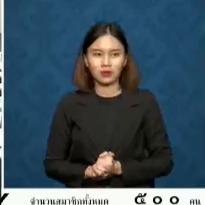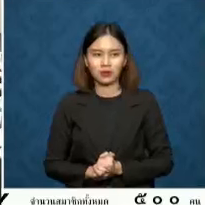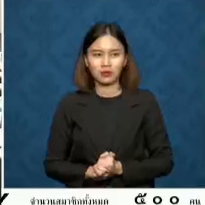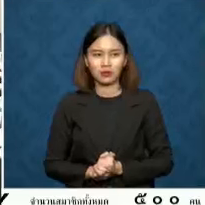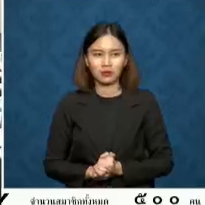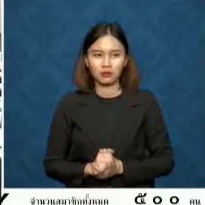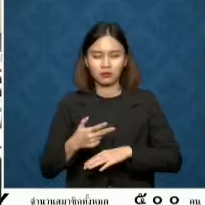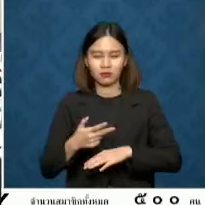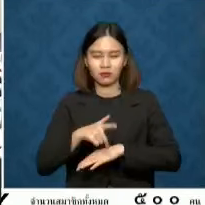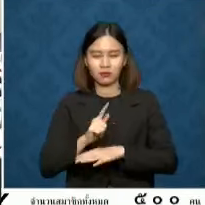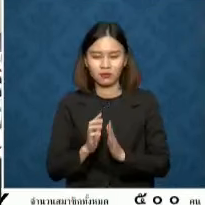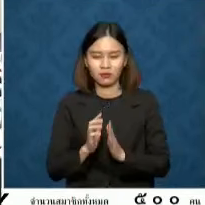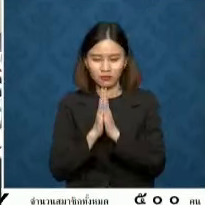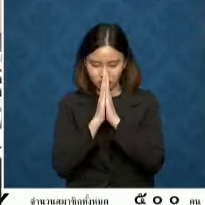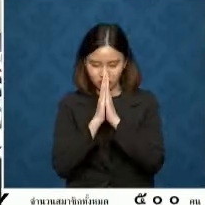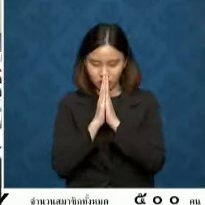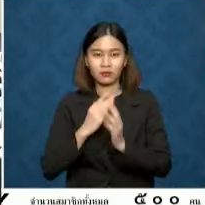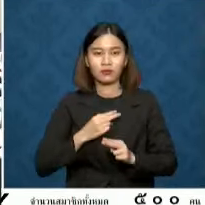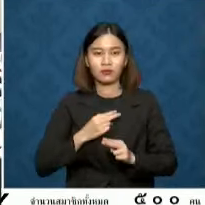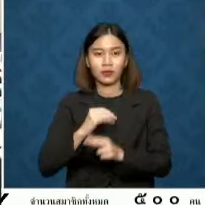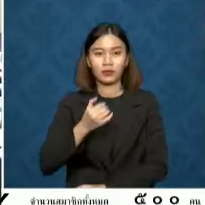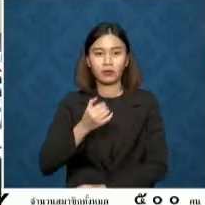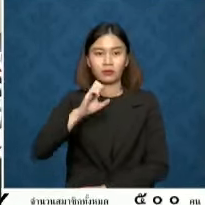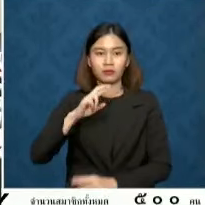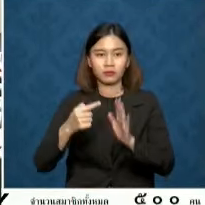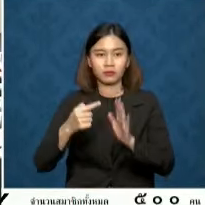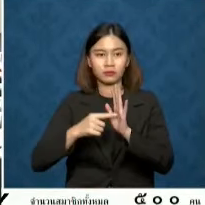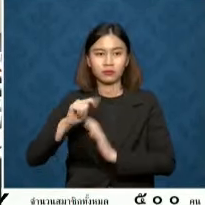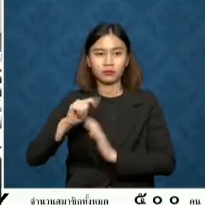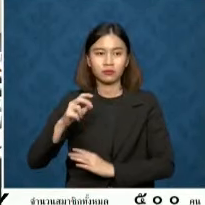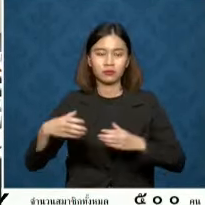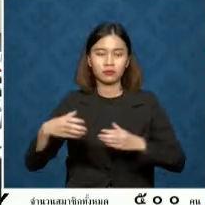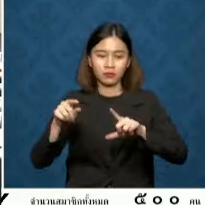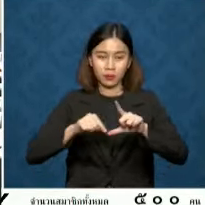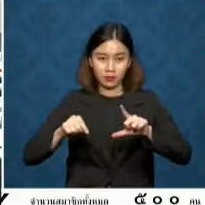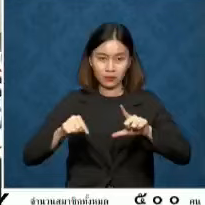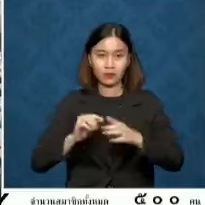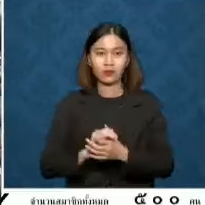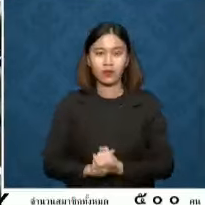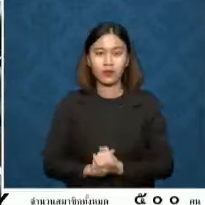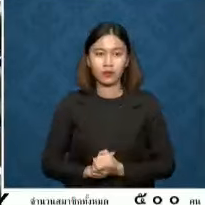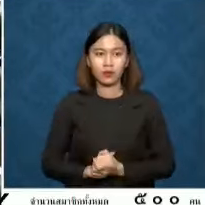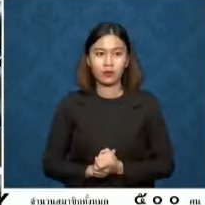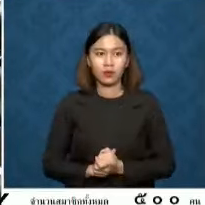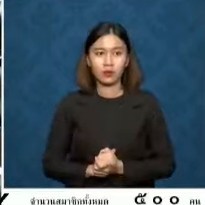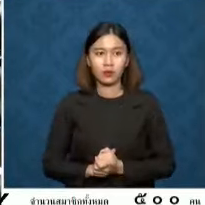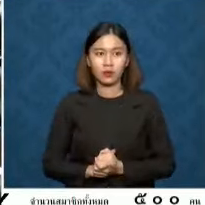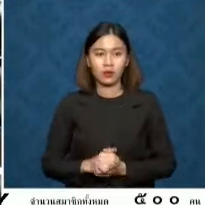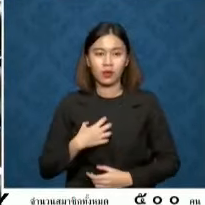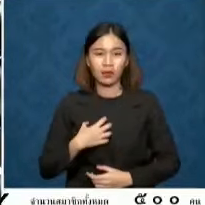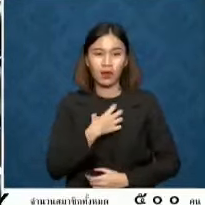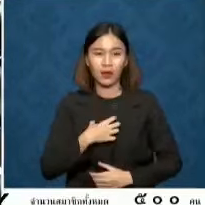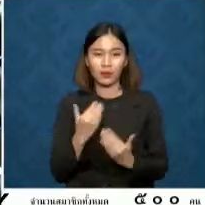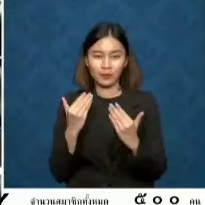ท่านประธานสภาที่เคารพครับผมจิรัตน์ทองสุวรรณผู้แทนราษฎรฉะเชิงเทราพรรคก้าวไกลครับปรับอารมณ์กันนิดนึงนะ